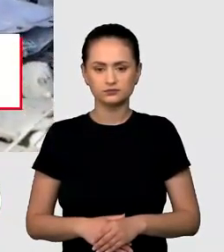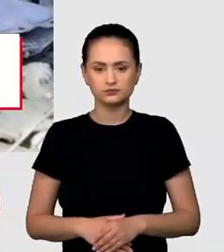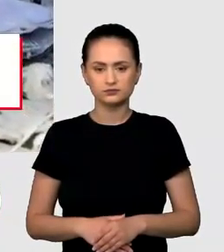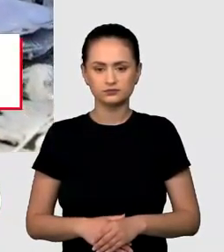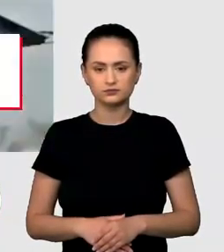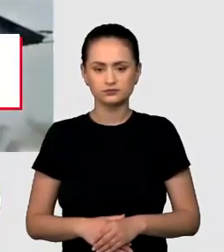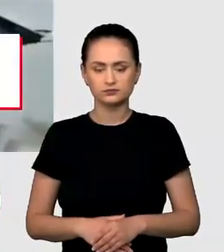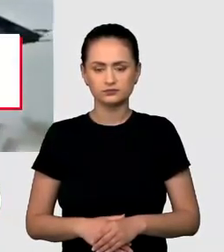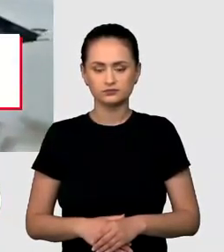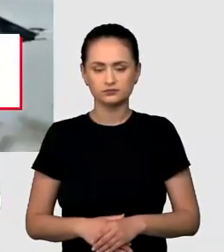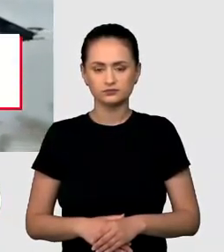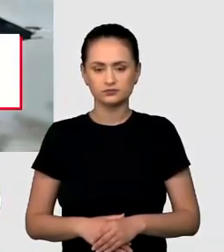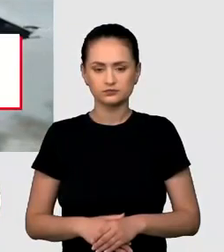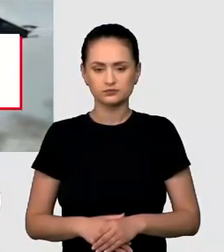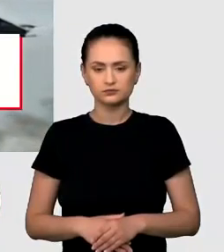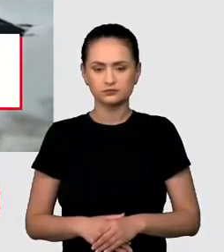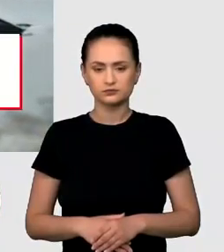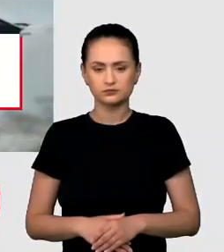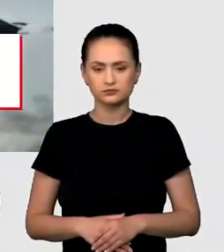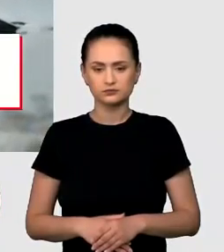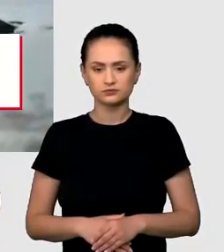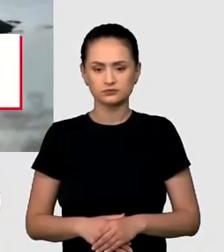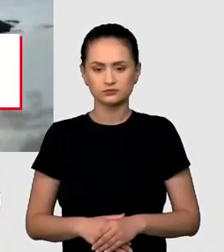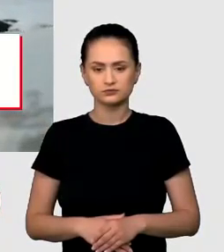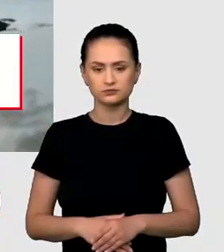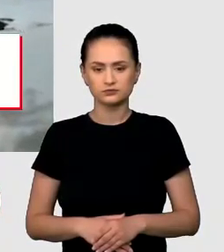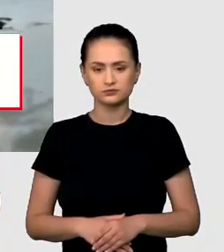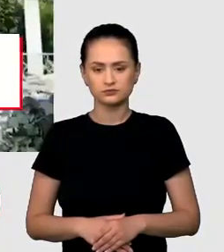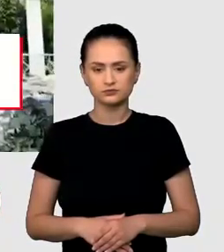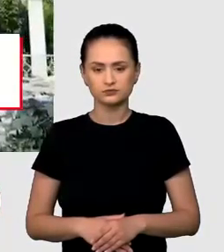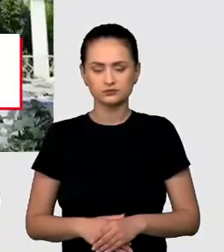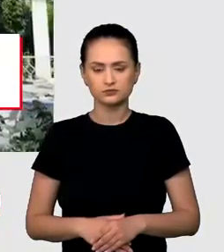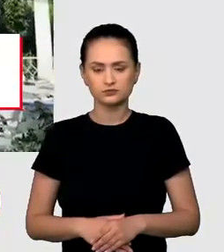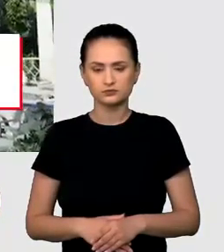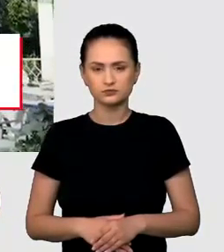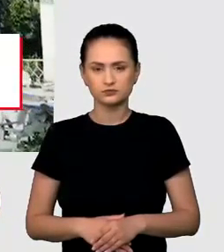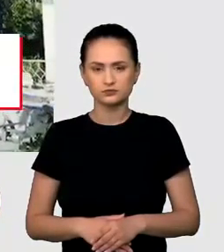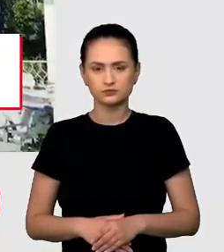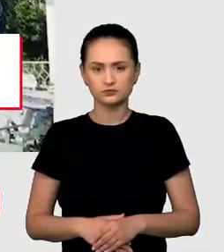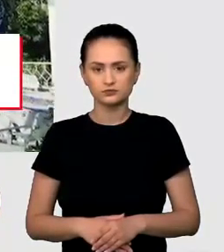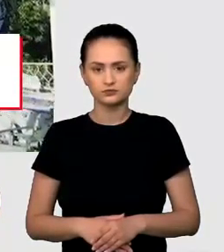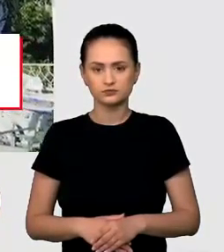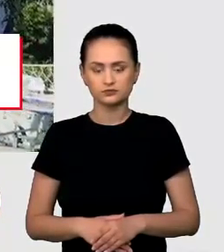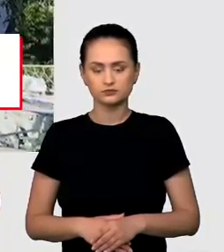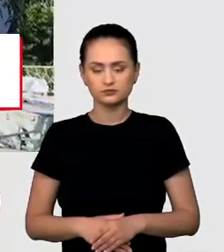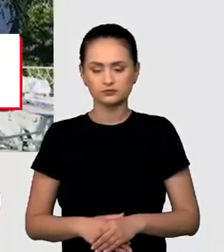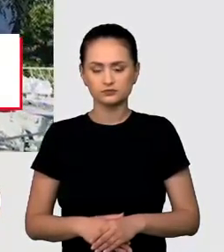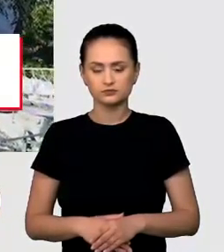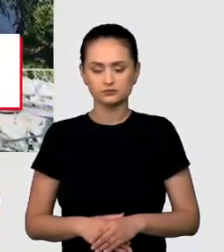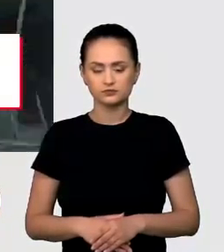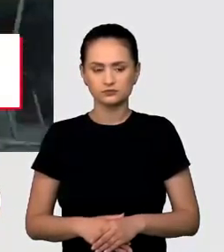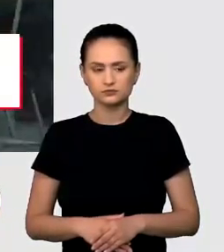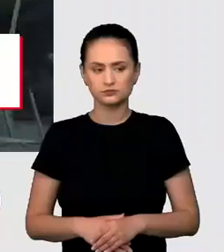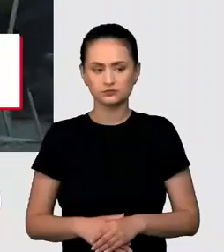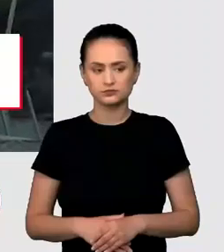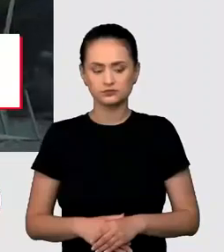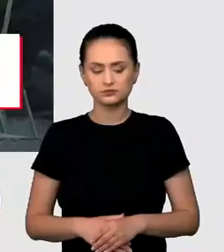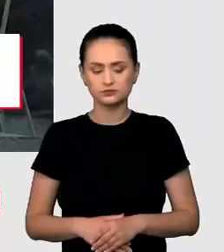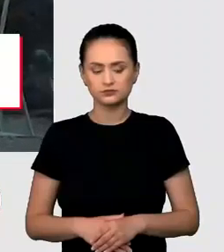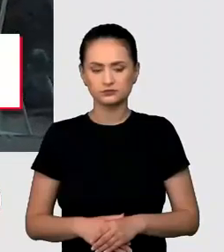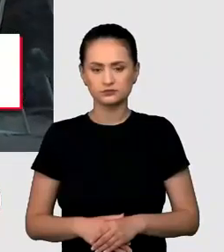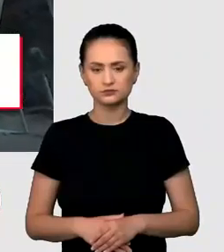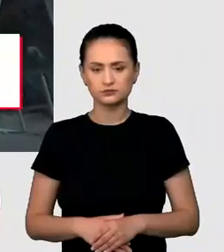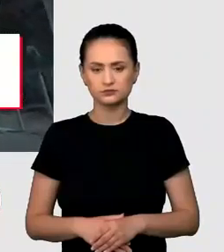та недопущенні подальшого просування наших військ до державного кордону. Противник не припиняє вогневе